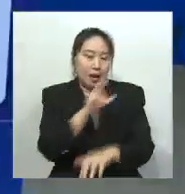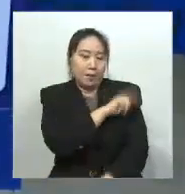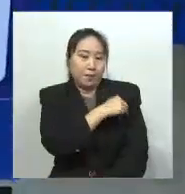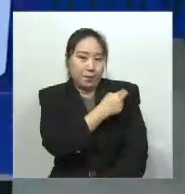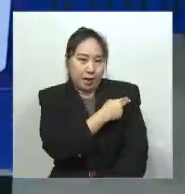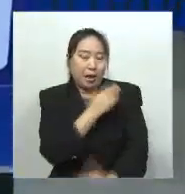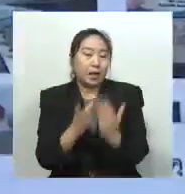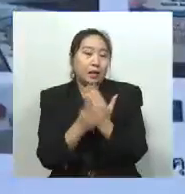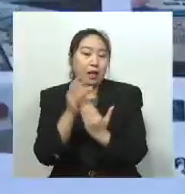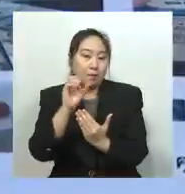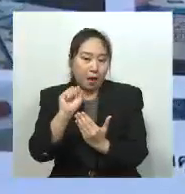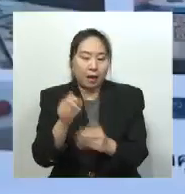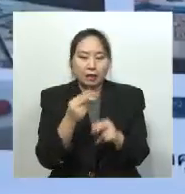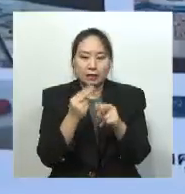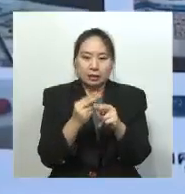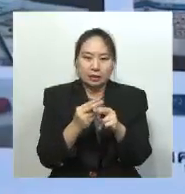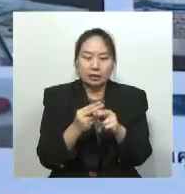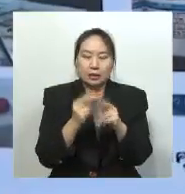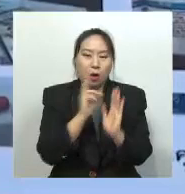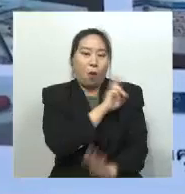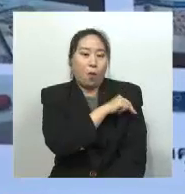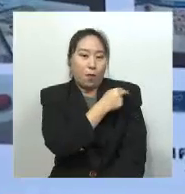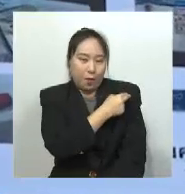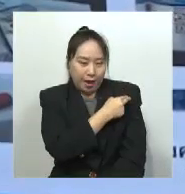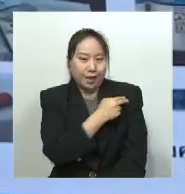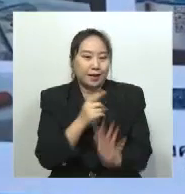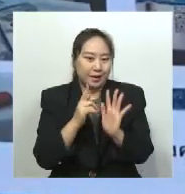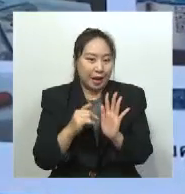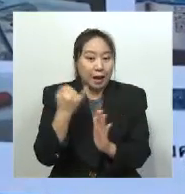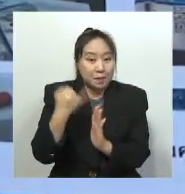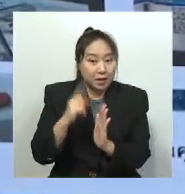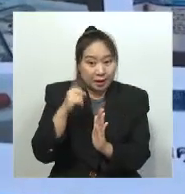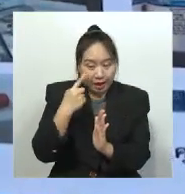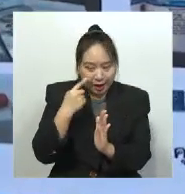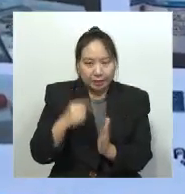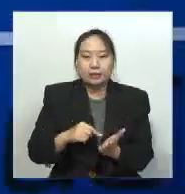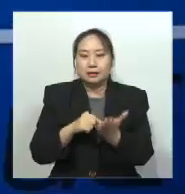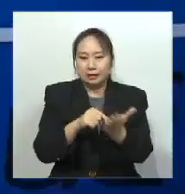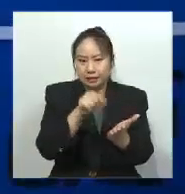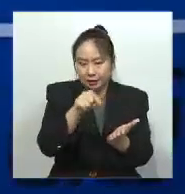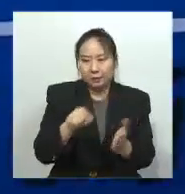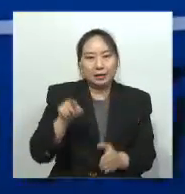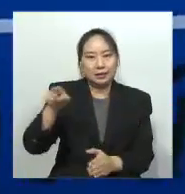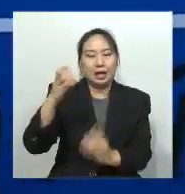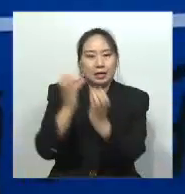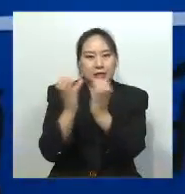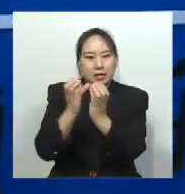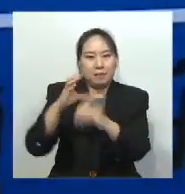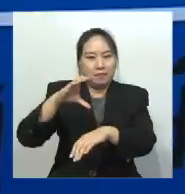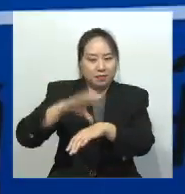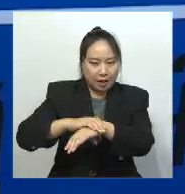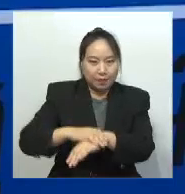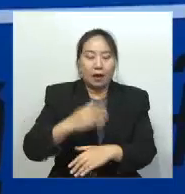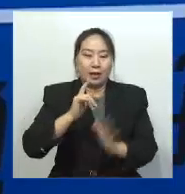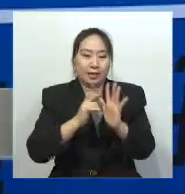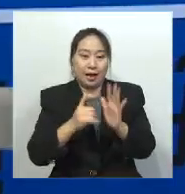พทยสภาแจ้งรายชื่อผู้ประกอบวิชาชีพเวชกรรมเพื่อดำเนินการทางจริยธรรมพร้อมทั้งสั่งระงับการจำหน่าย